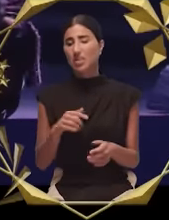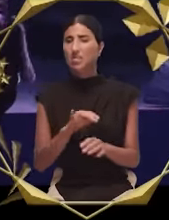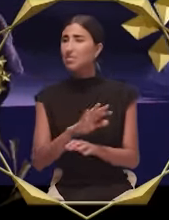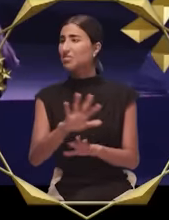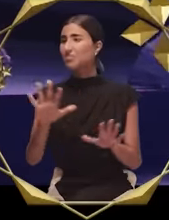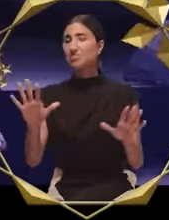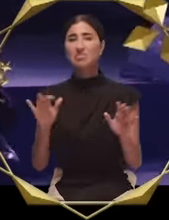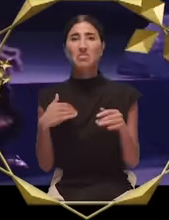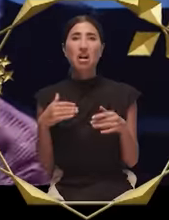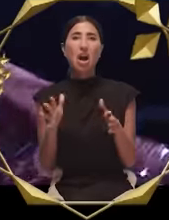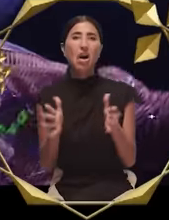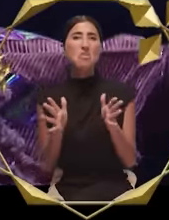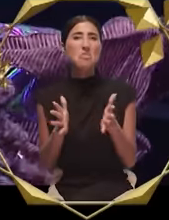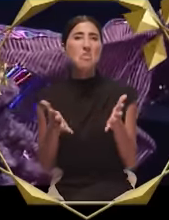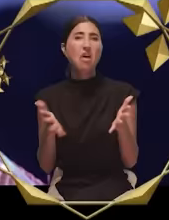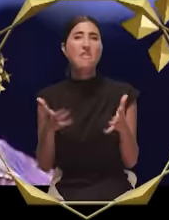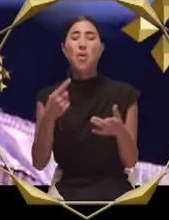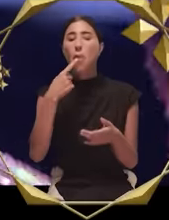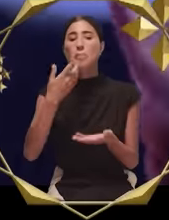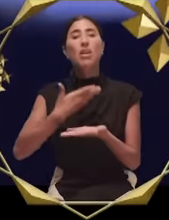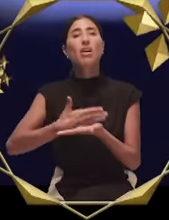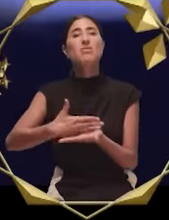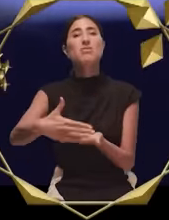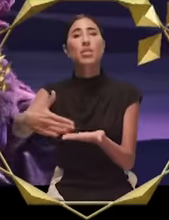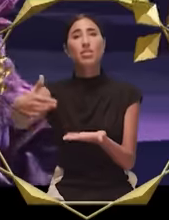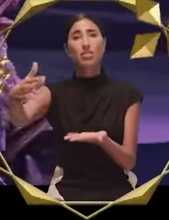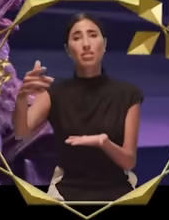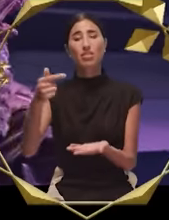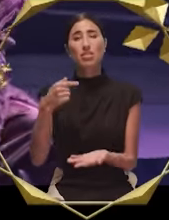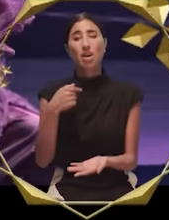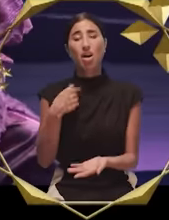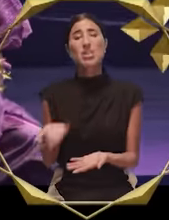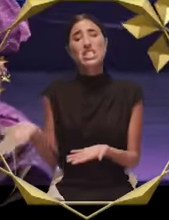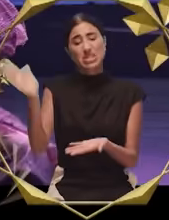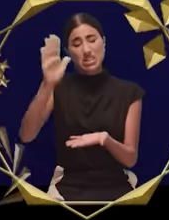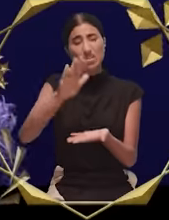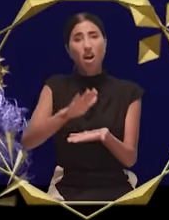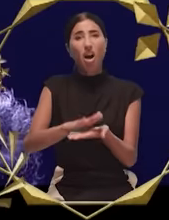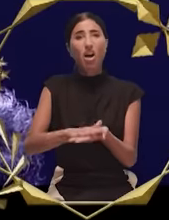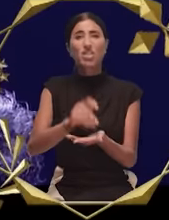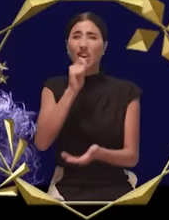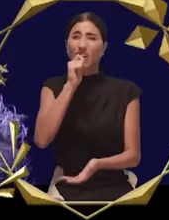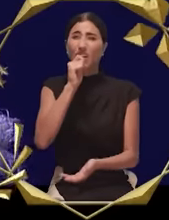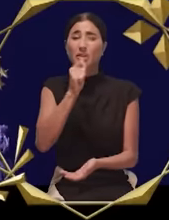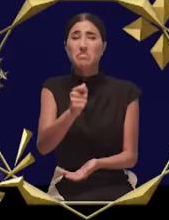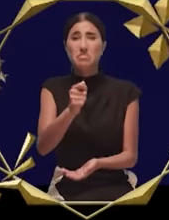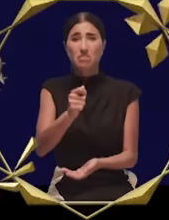جبانا عمري كله وسيزداد